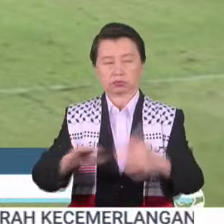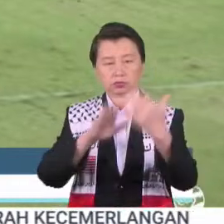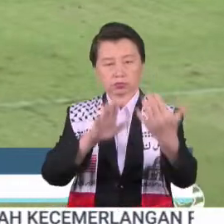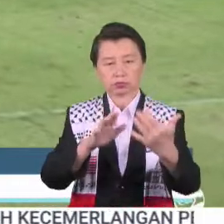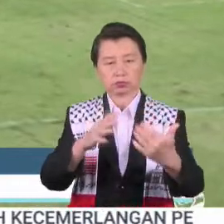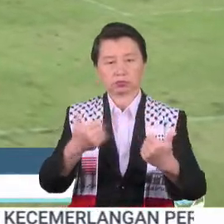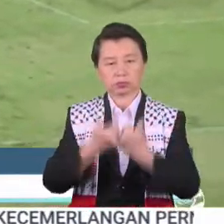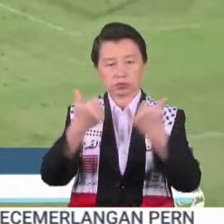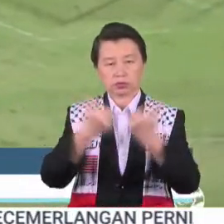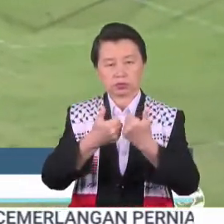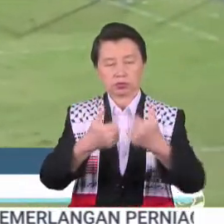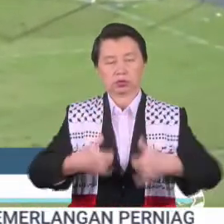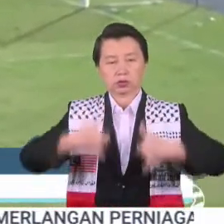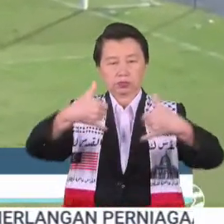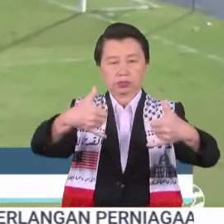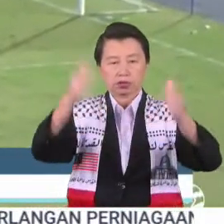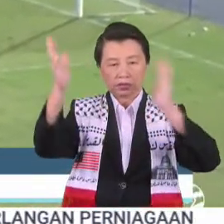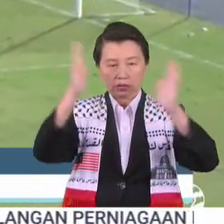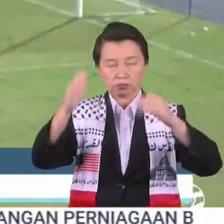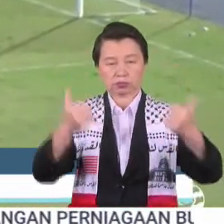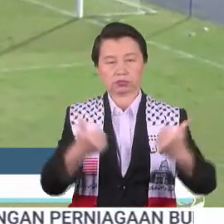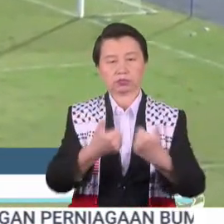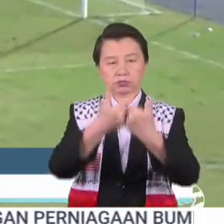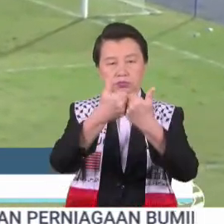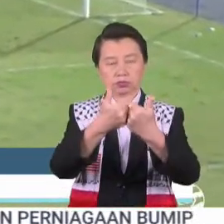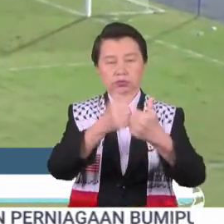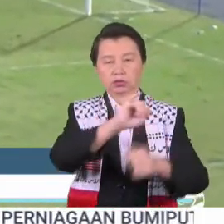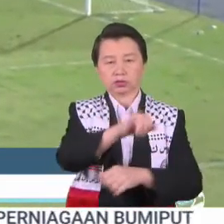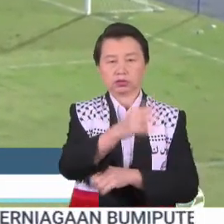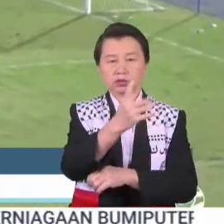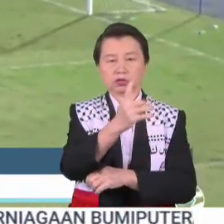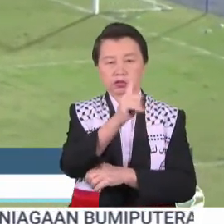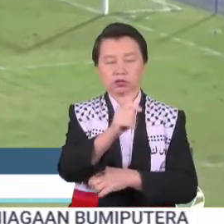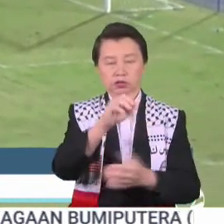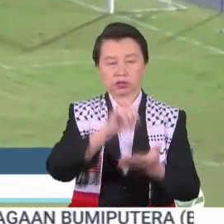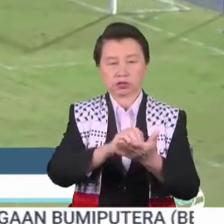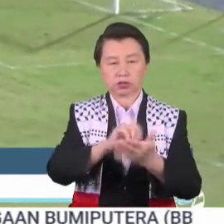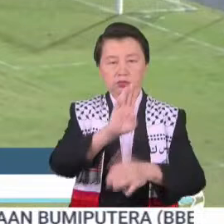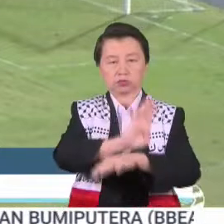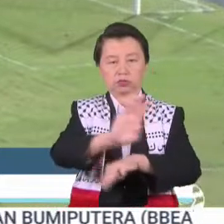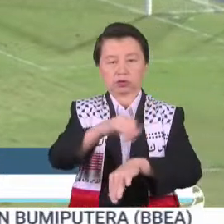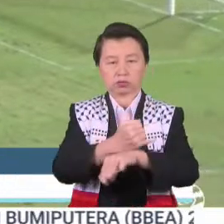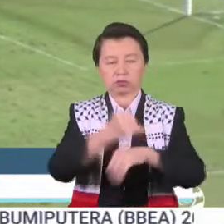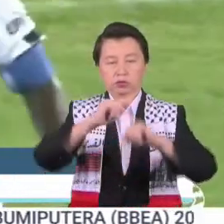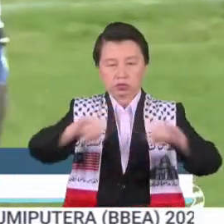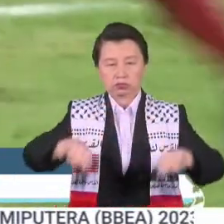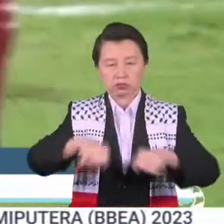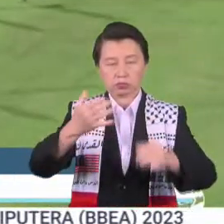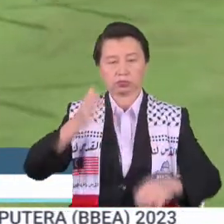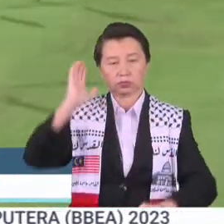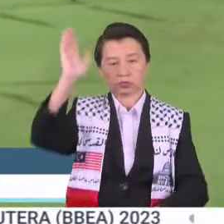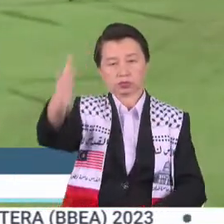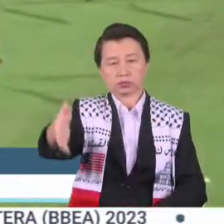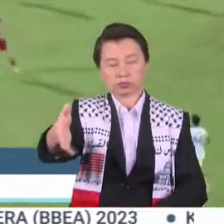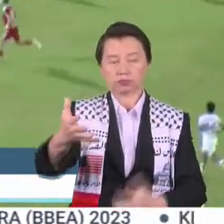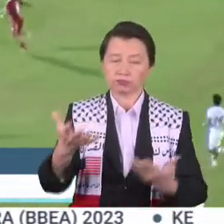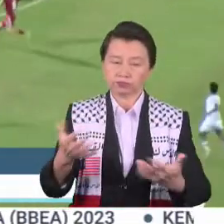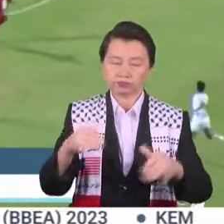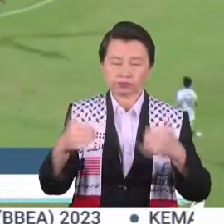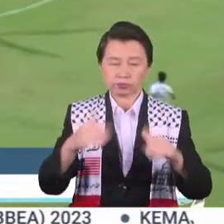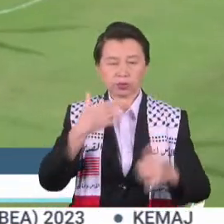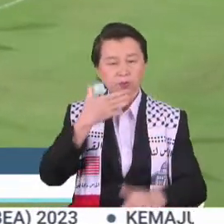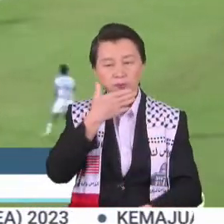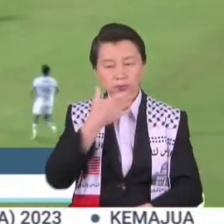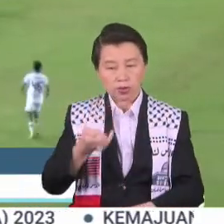menghadapi perlawanan akhir Piala Malaysia menentang skuad gergasi JDT di Stadium Bukit Jalil Jumaat depan. Meskipun pemain